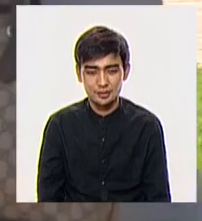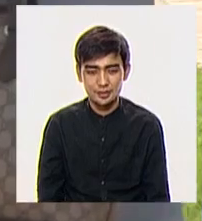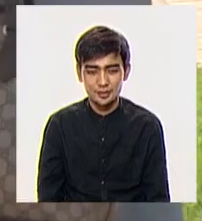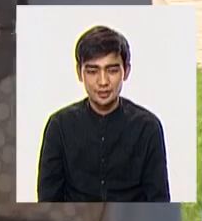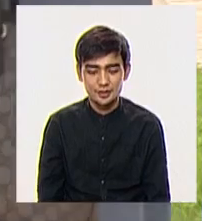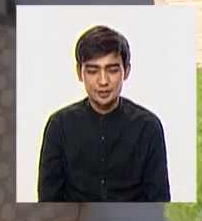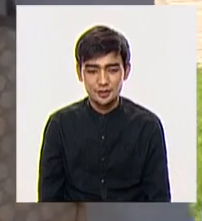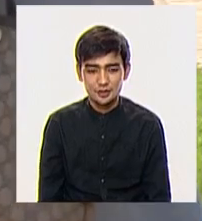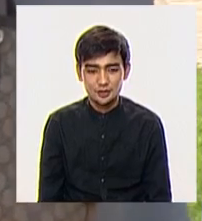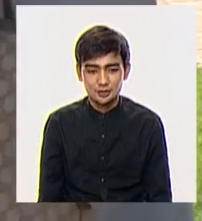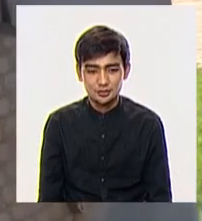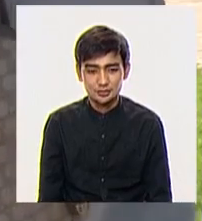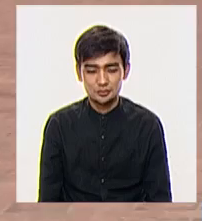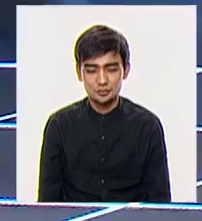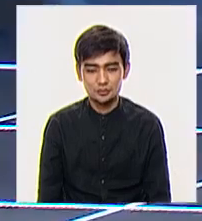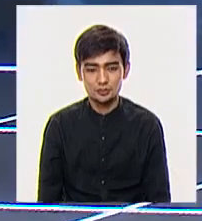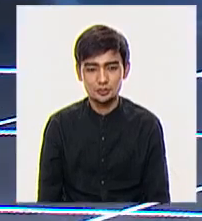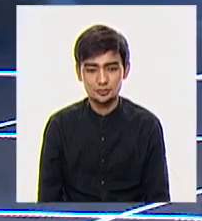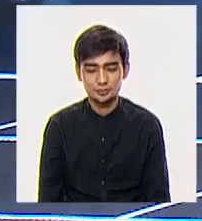бюро, Шымкент.